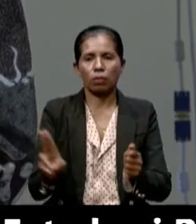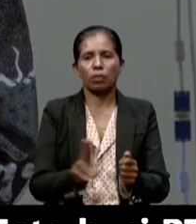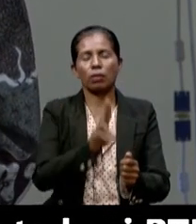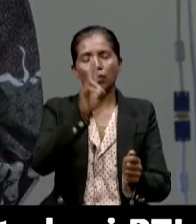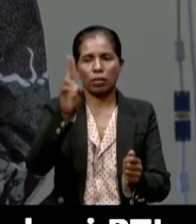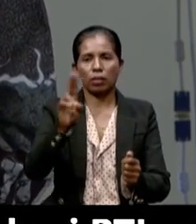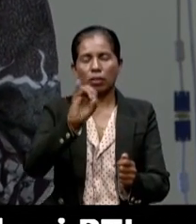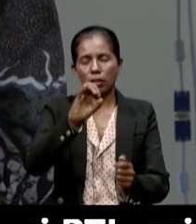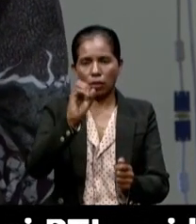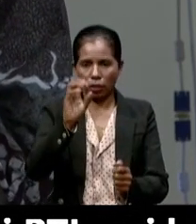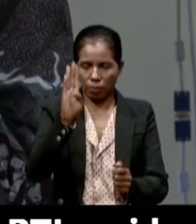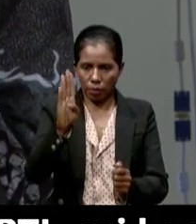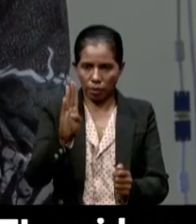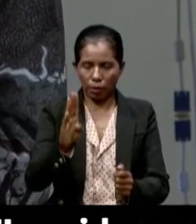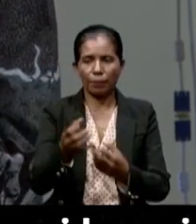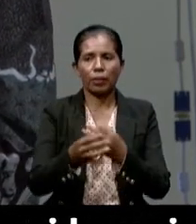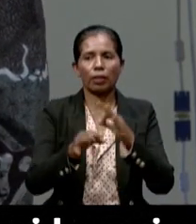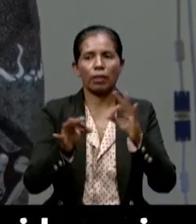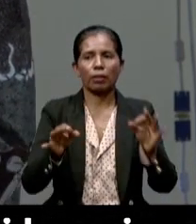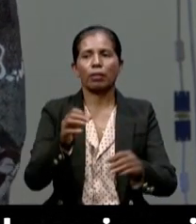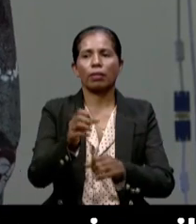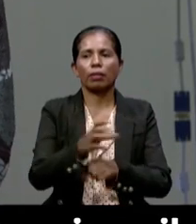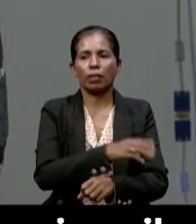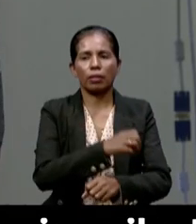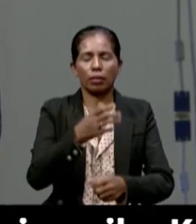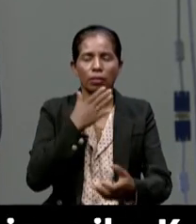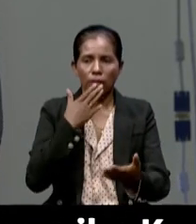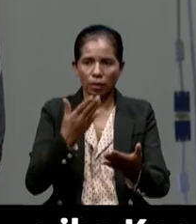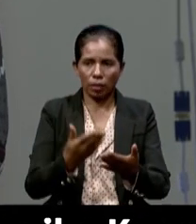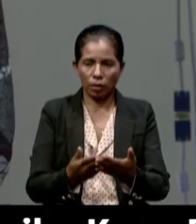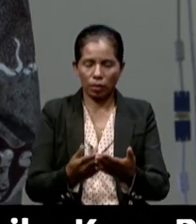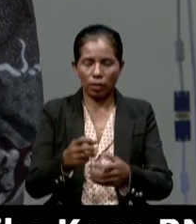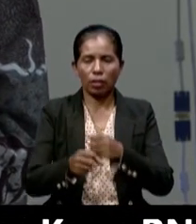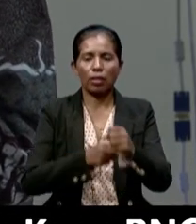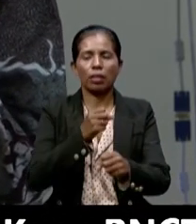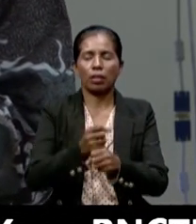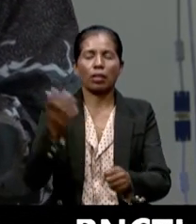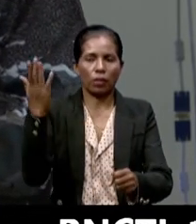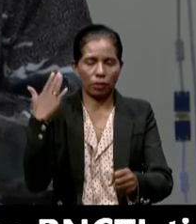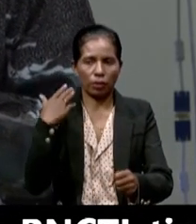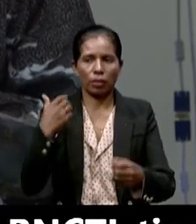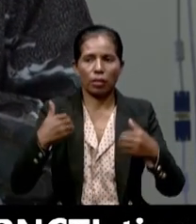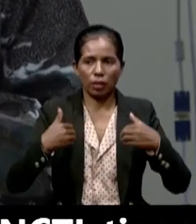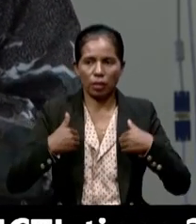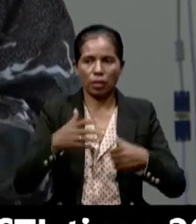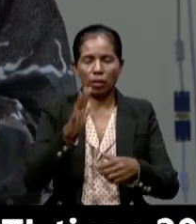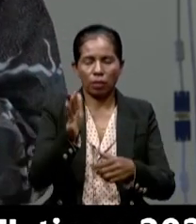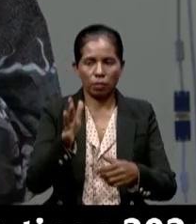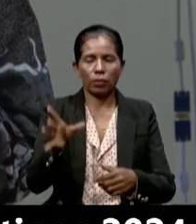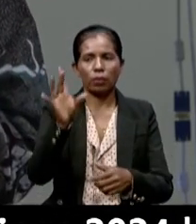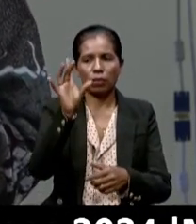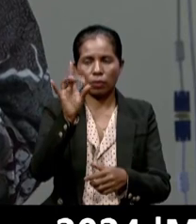mahasiswa itu sudah berlangsung dengan cukup baik dalam beberapa tahun ini. Ada sekitar